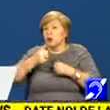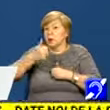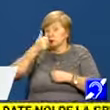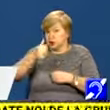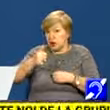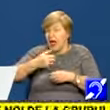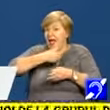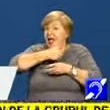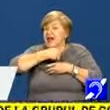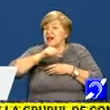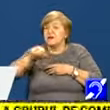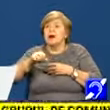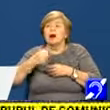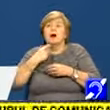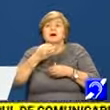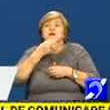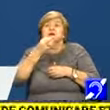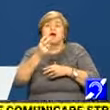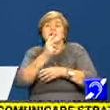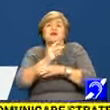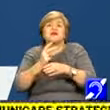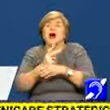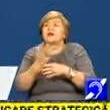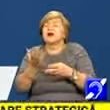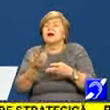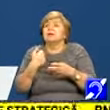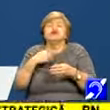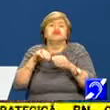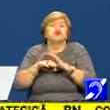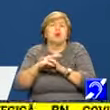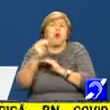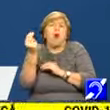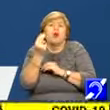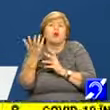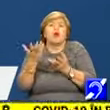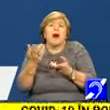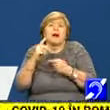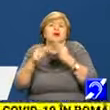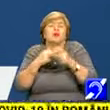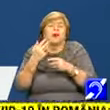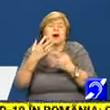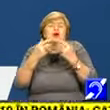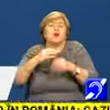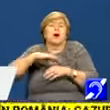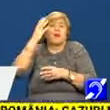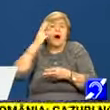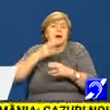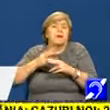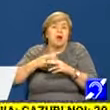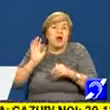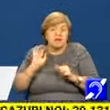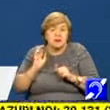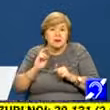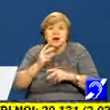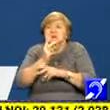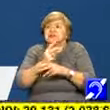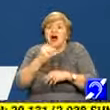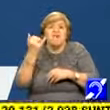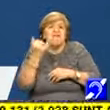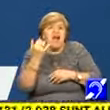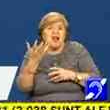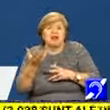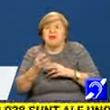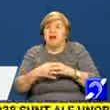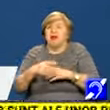elimină terminologia de state aflate sub o anumită culoare în funcție de riscul epidemiologic. State verzi sau